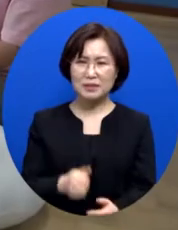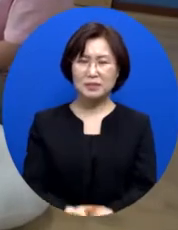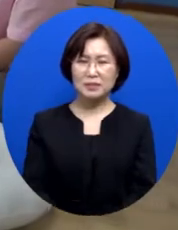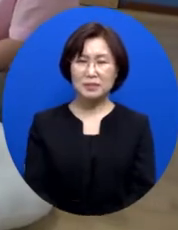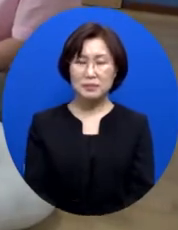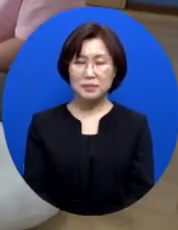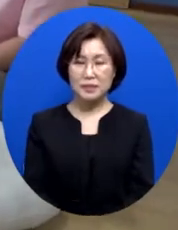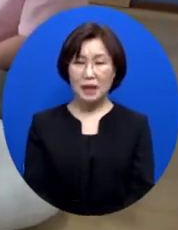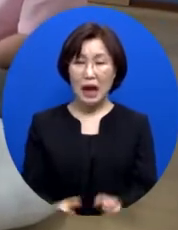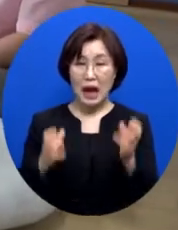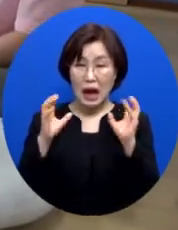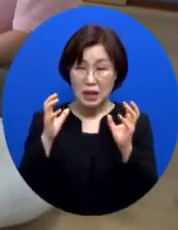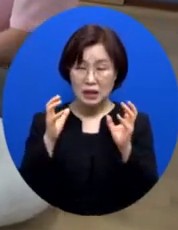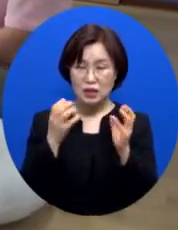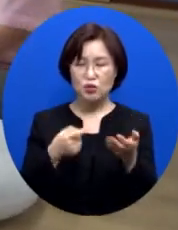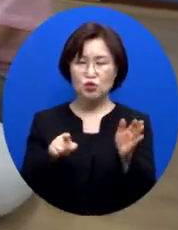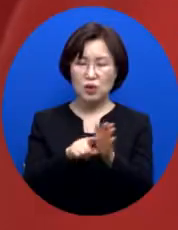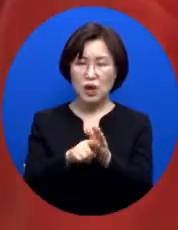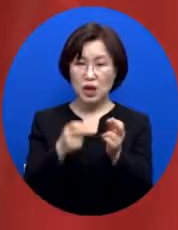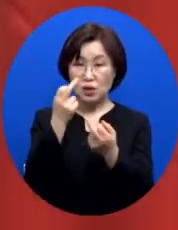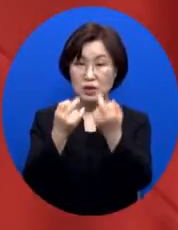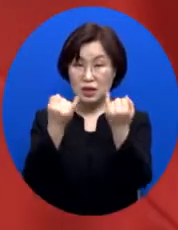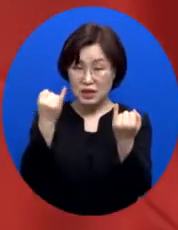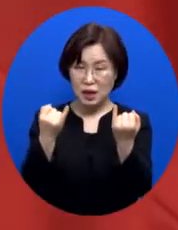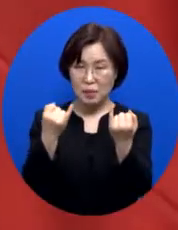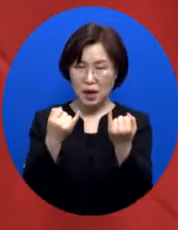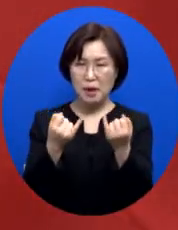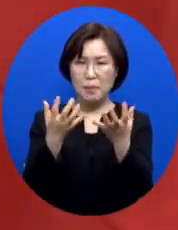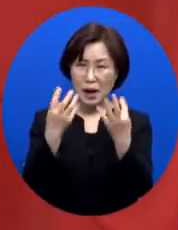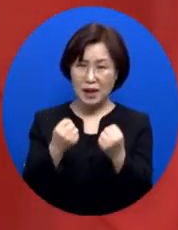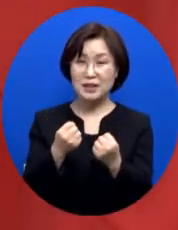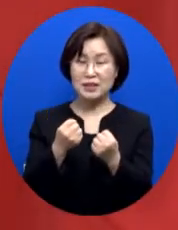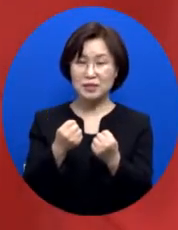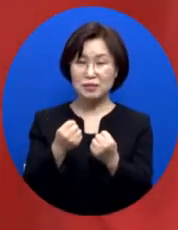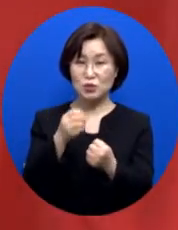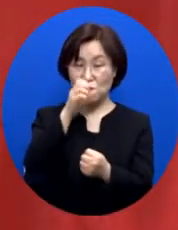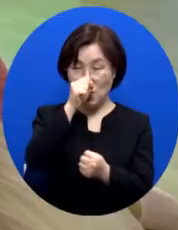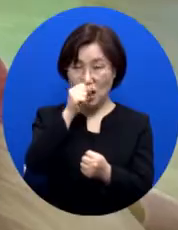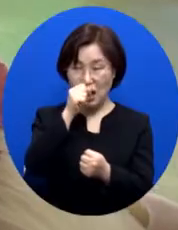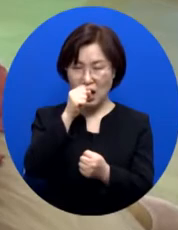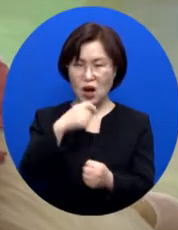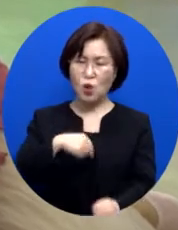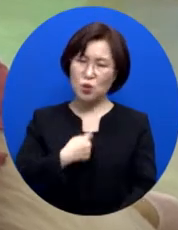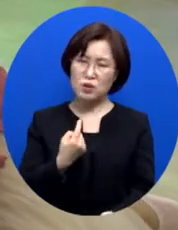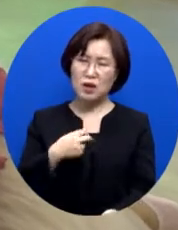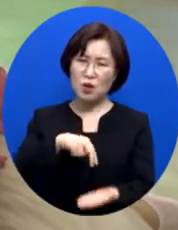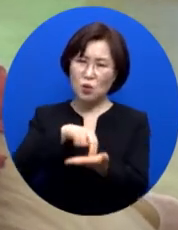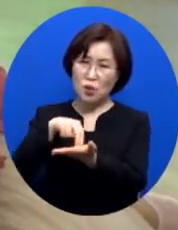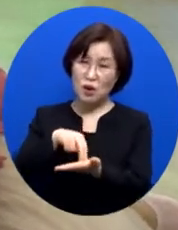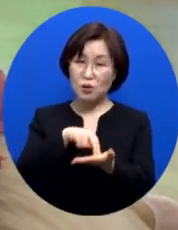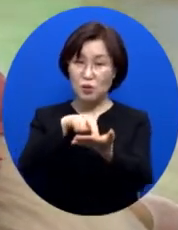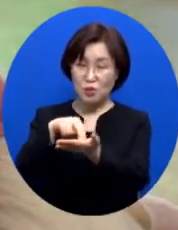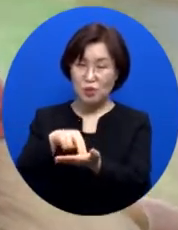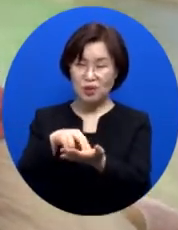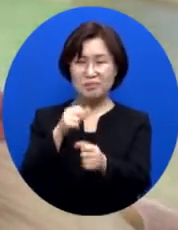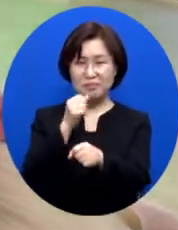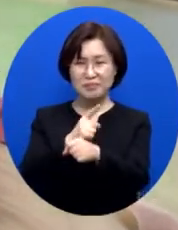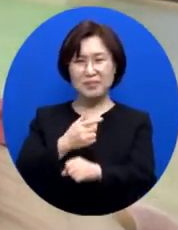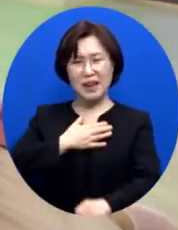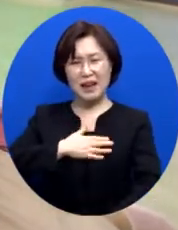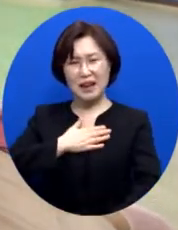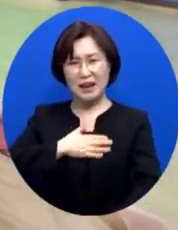위해선 형제자매를 만들어 주는게 좋다 하나는 너무 뇌로 까 많이 들어왔고 요 당연한